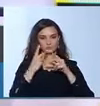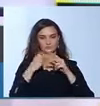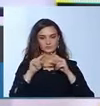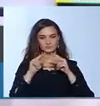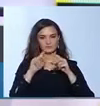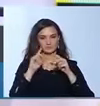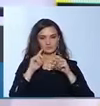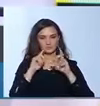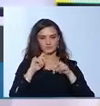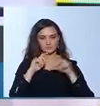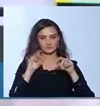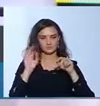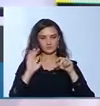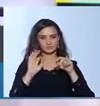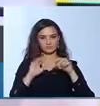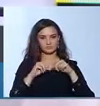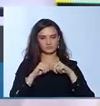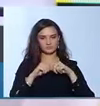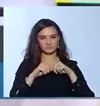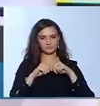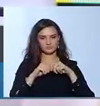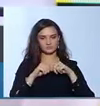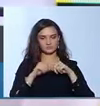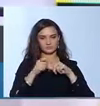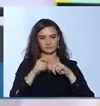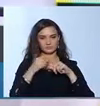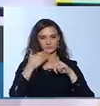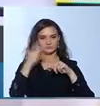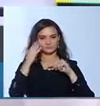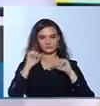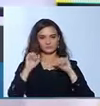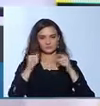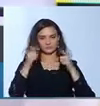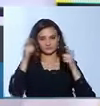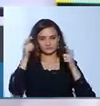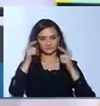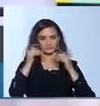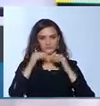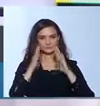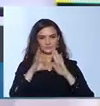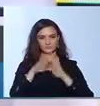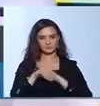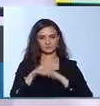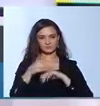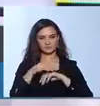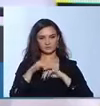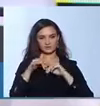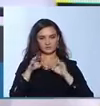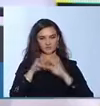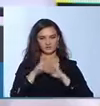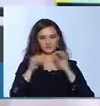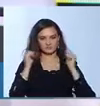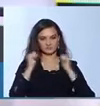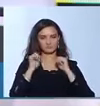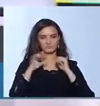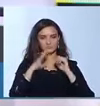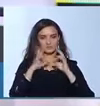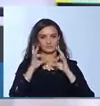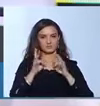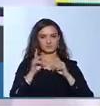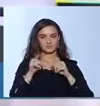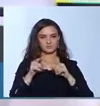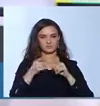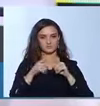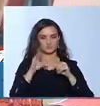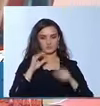ალბათ ახალგაზრდებში ხშირია, როდესაც ზამთარში, ზაფხულში ცახურავთ ქუდის შენობაში გარეთ, ამ შემთხვევაში შეიძლება იყოს დამაზიანებელი.